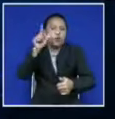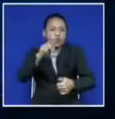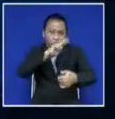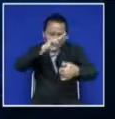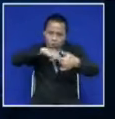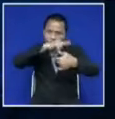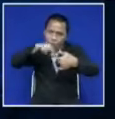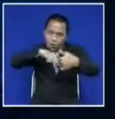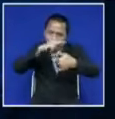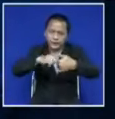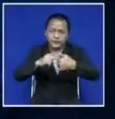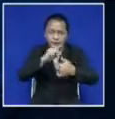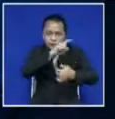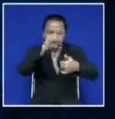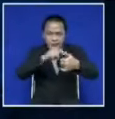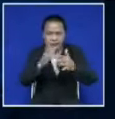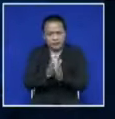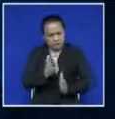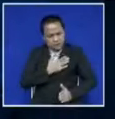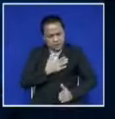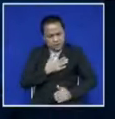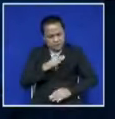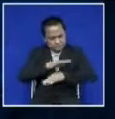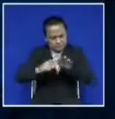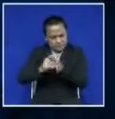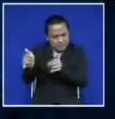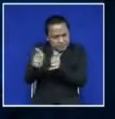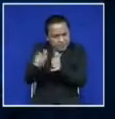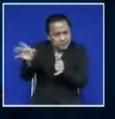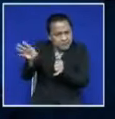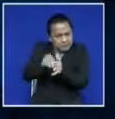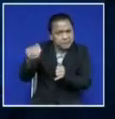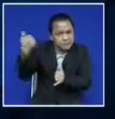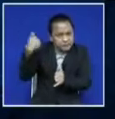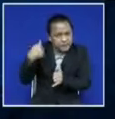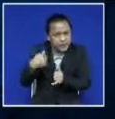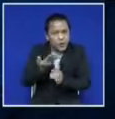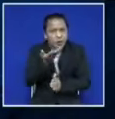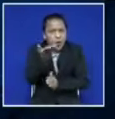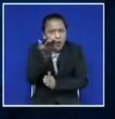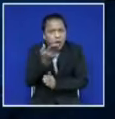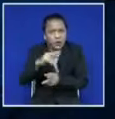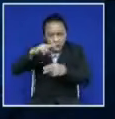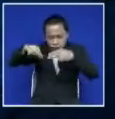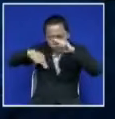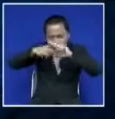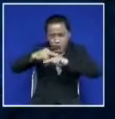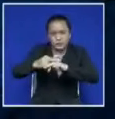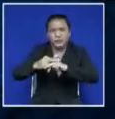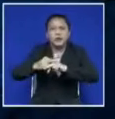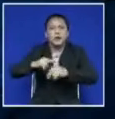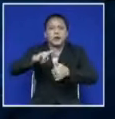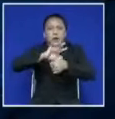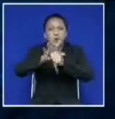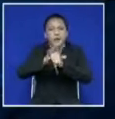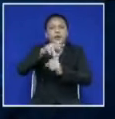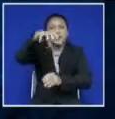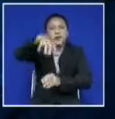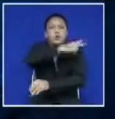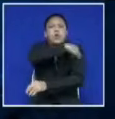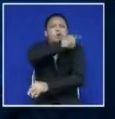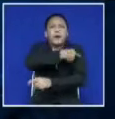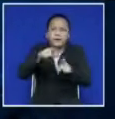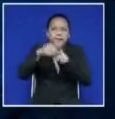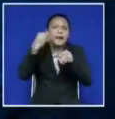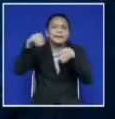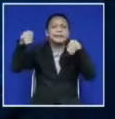รวจหาเชื้อหรือสงสัยว่าตัวเองเนี่ยสัมผัสผู้ป่วยหรือเปล่านะคะให้ขอรับการตรวจโรคโควิด-19ได้ที่โรงพยาบาลทุกแห่ง